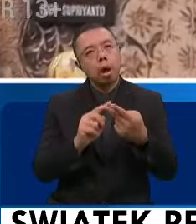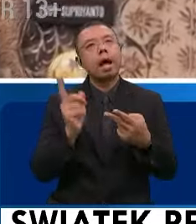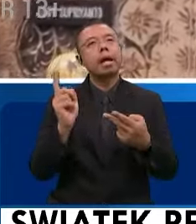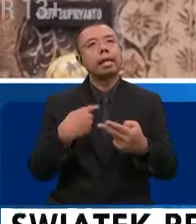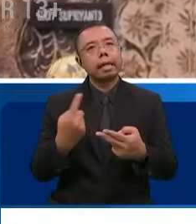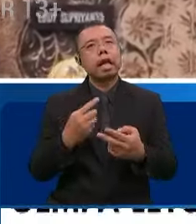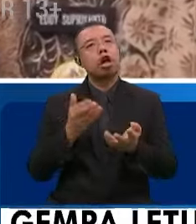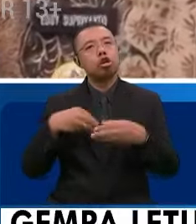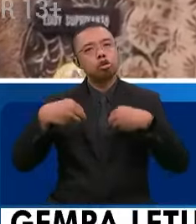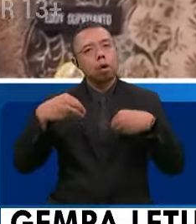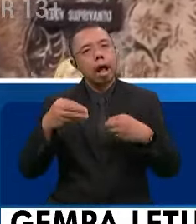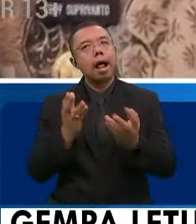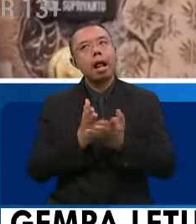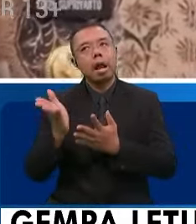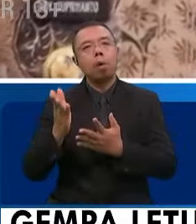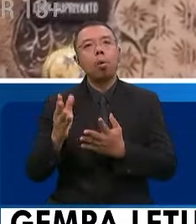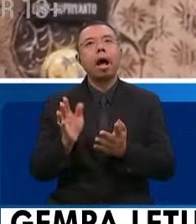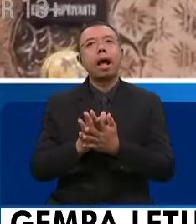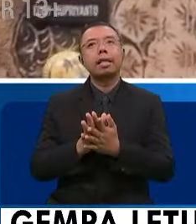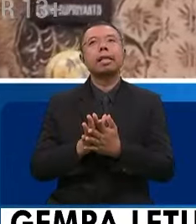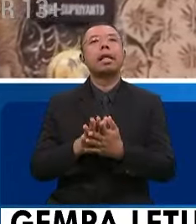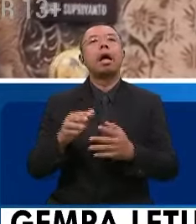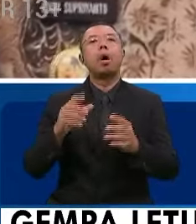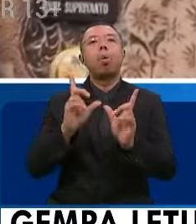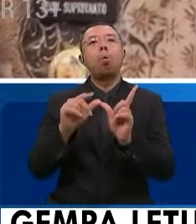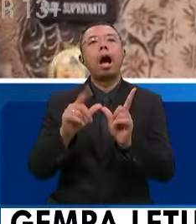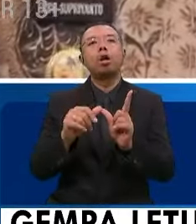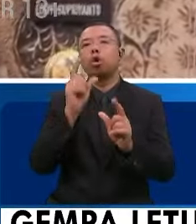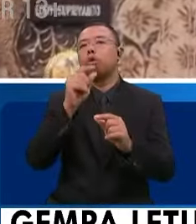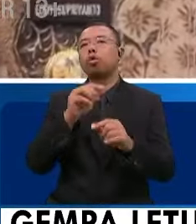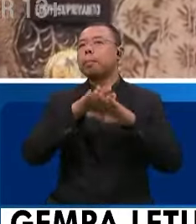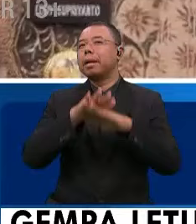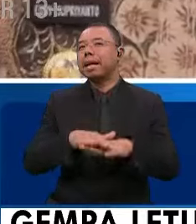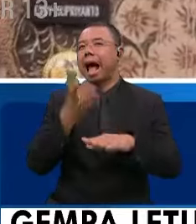melalui warung tekan inflasi. Jadi kita mempunyai